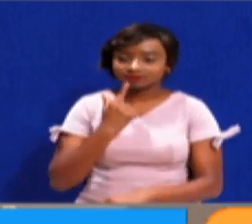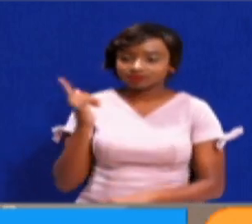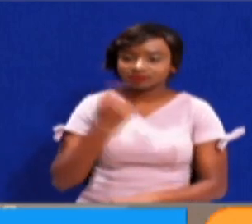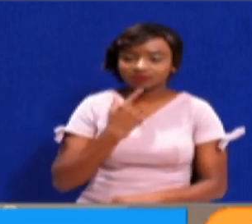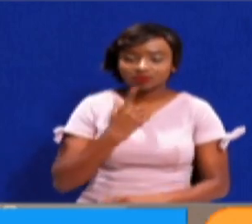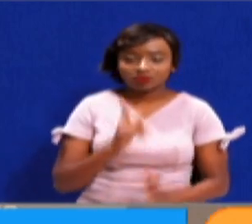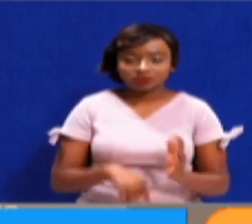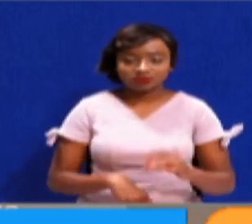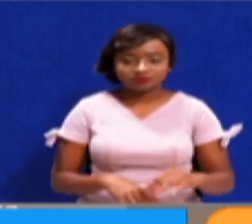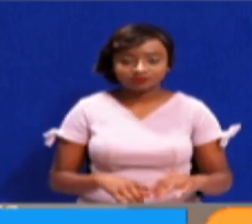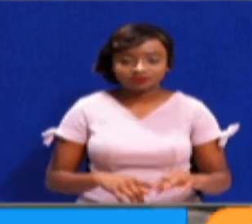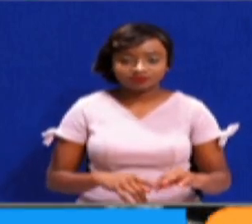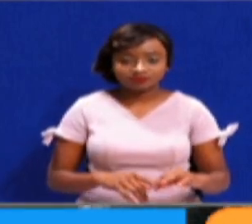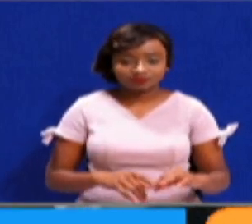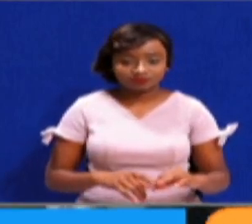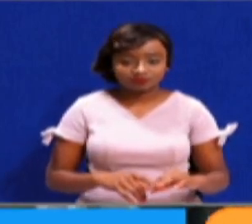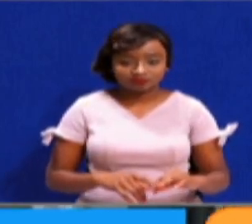discussion.